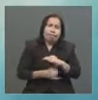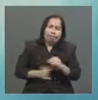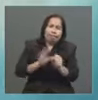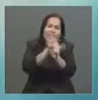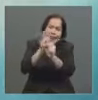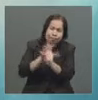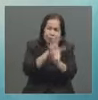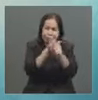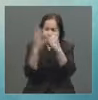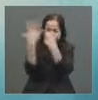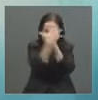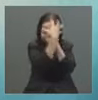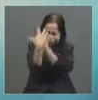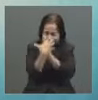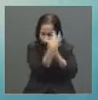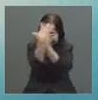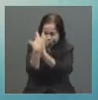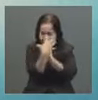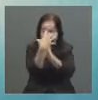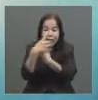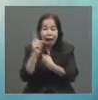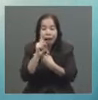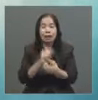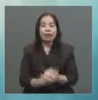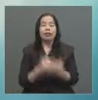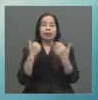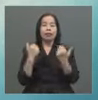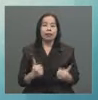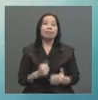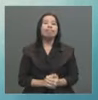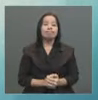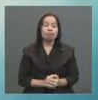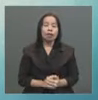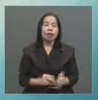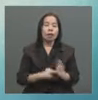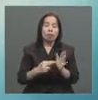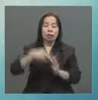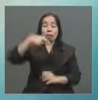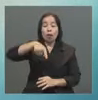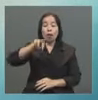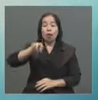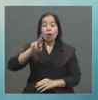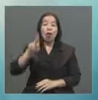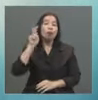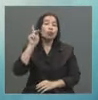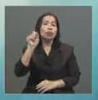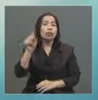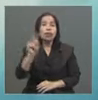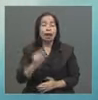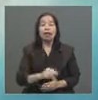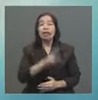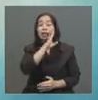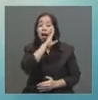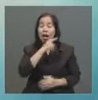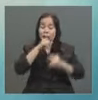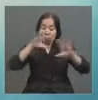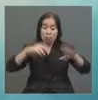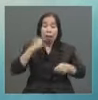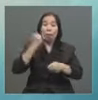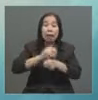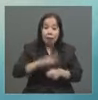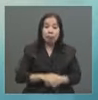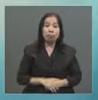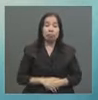จะบอกว่าเป็นวิกฤตก็ได้นะครับถึงได้ต้องเกิดสถานการณ์ฉุกเฉินขึ้นมาถ้าเราไม่ทำอย่างนี้ท่านไม่ร่ว